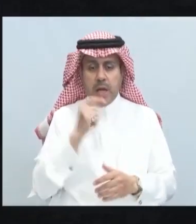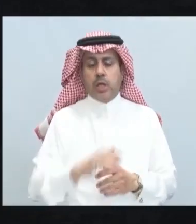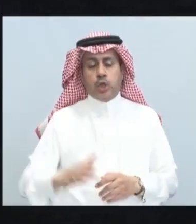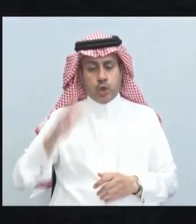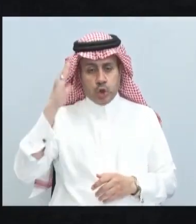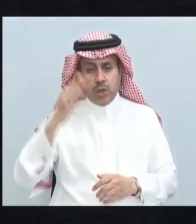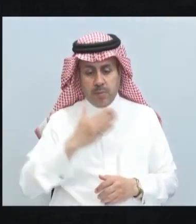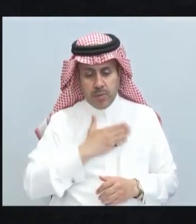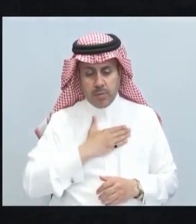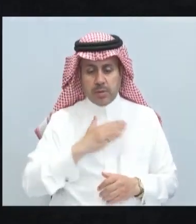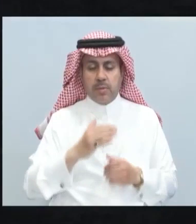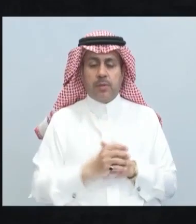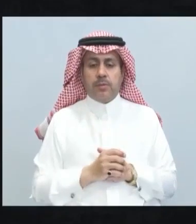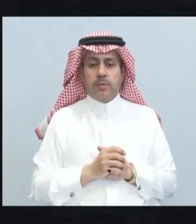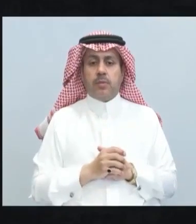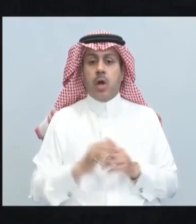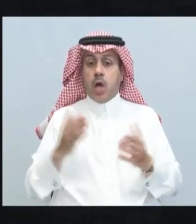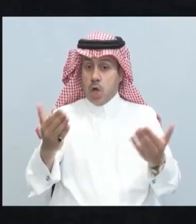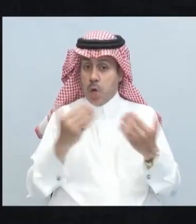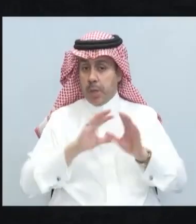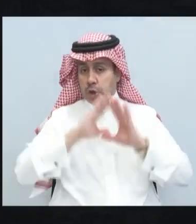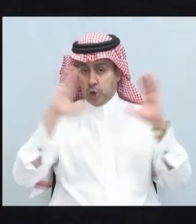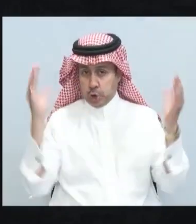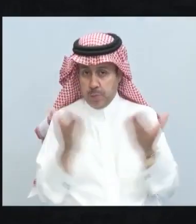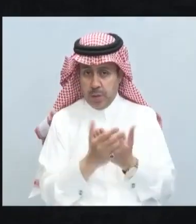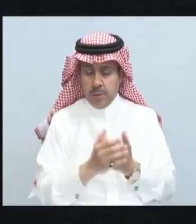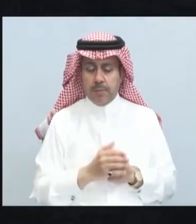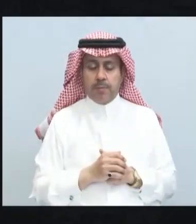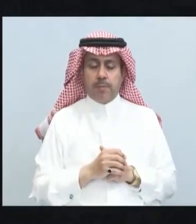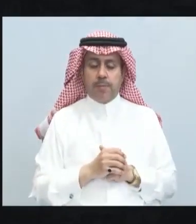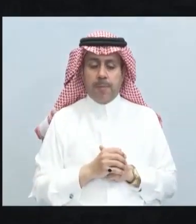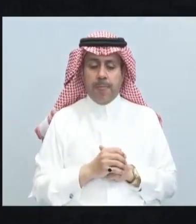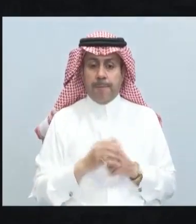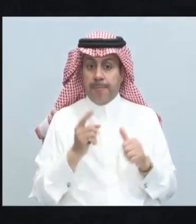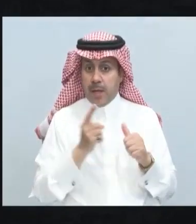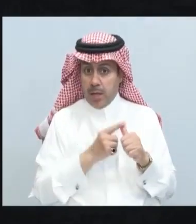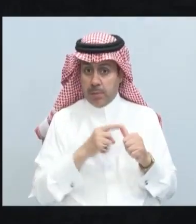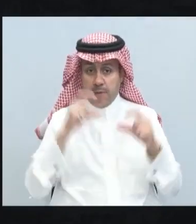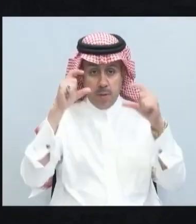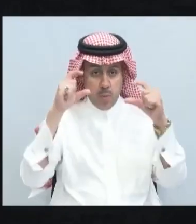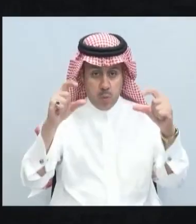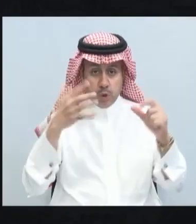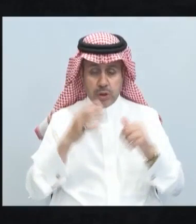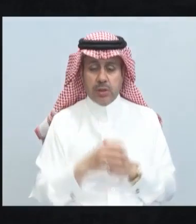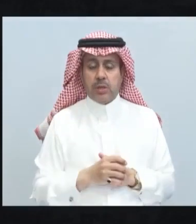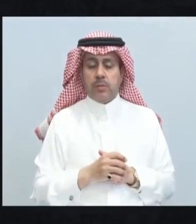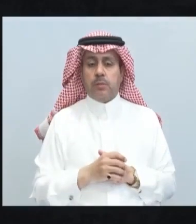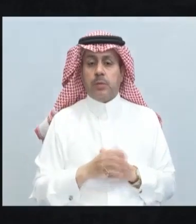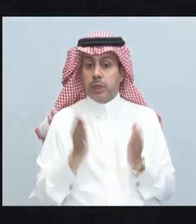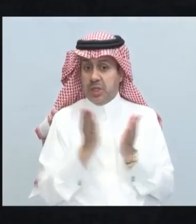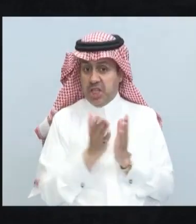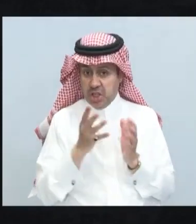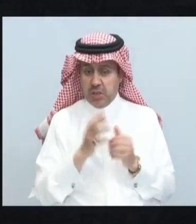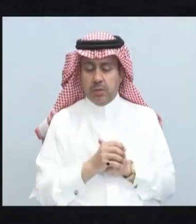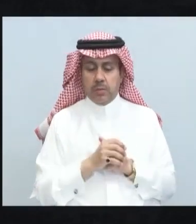السويلم فحياكم الله جميعا واهلا وسهلا بكم نبدا في موضوع جديد وفي درس